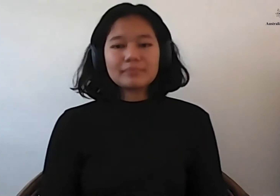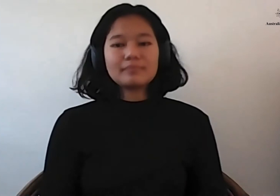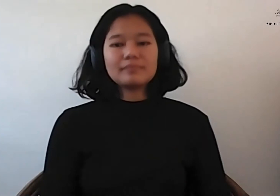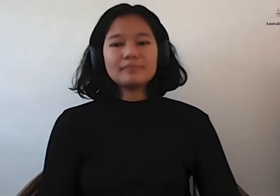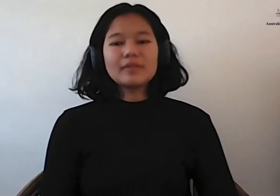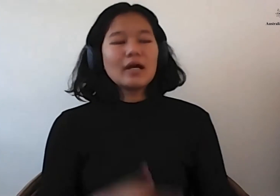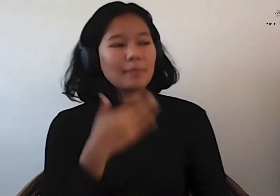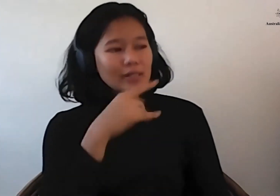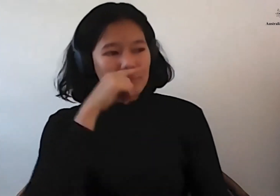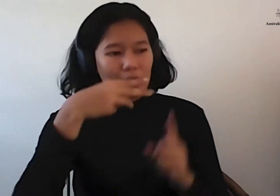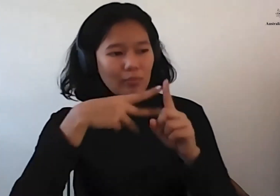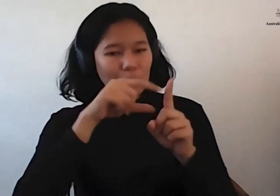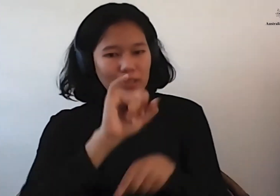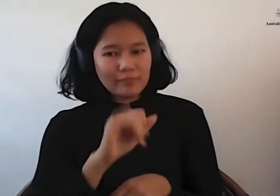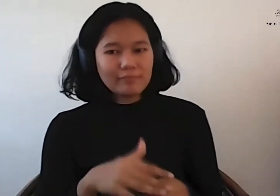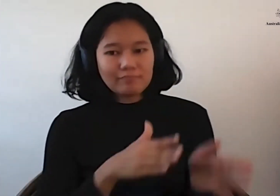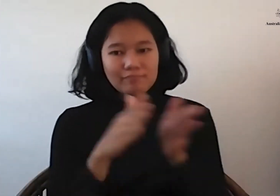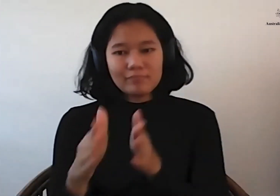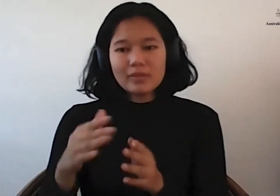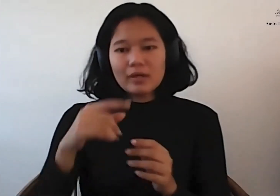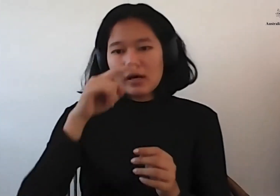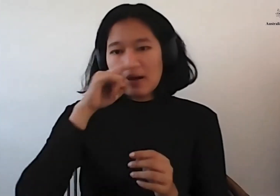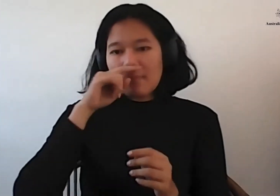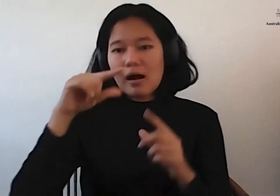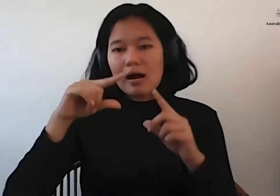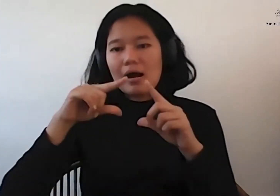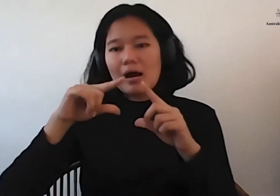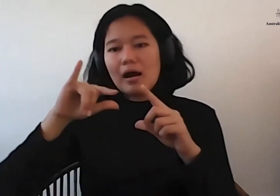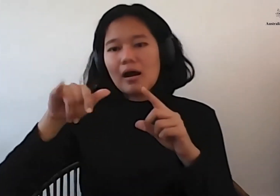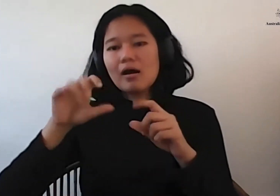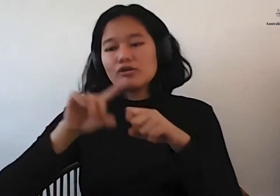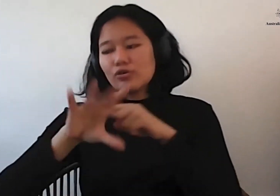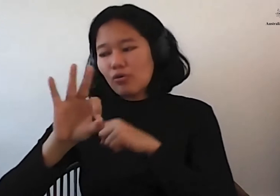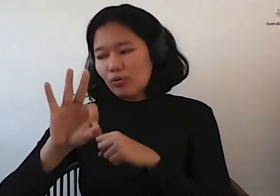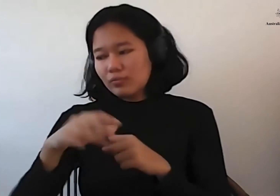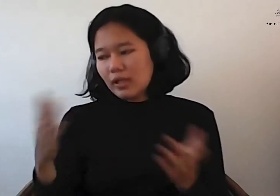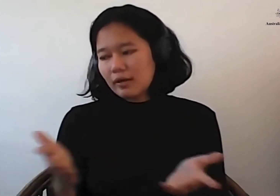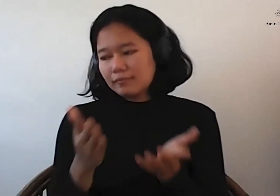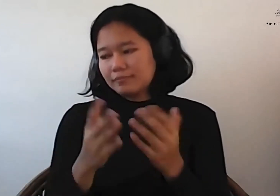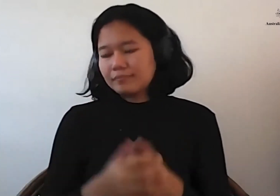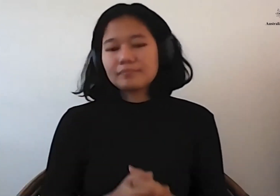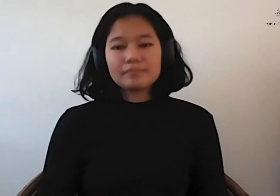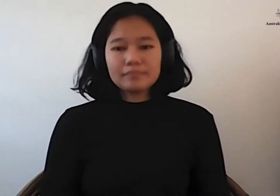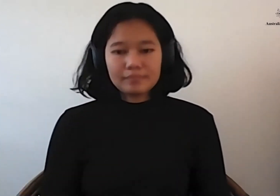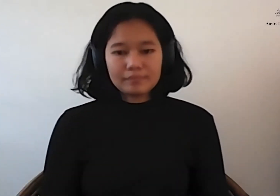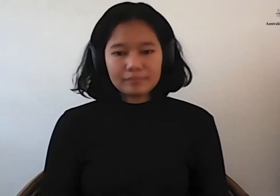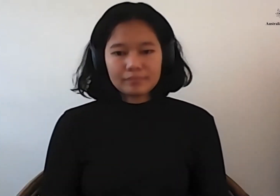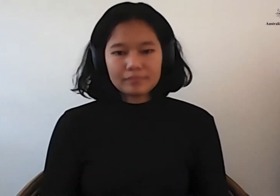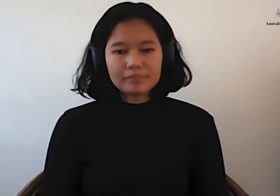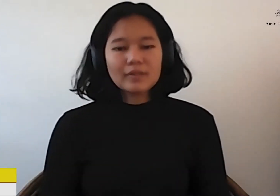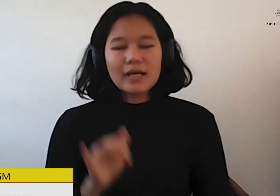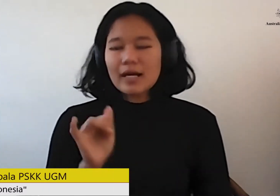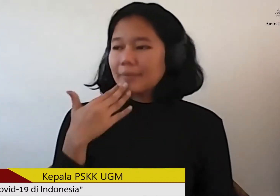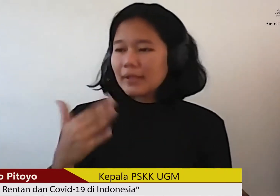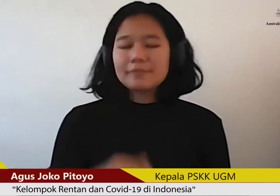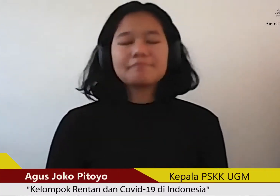banyak, Pak Budi Wibowo. Selanjutnya, Pak Agus Joko Pitoyo. Silakan, Pak Agus Joko. Ya, terima kasih,